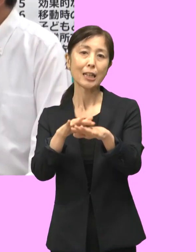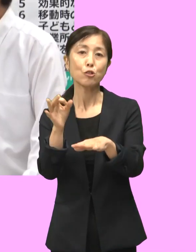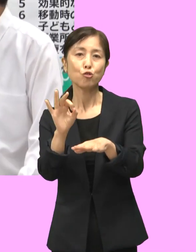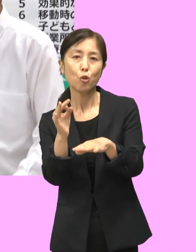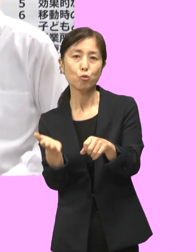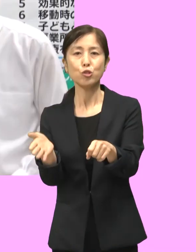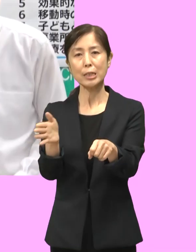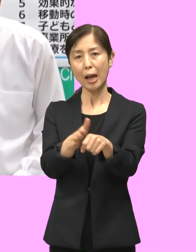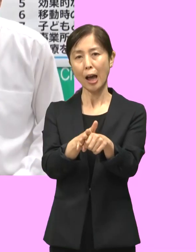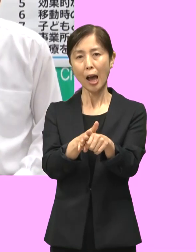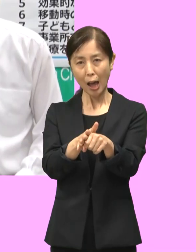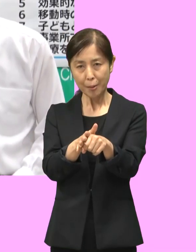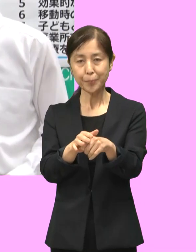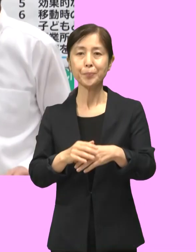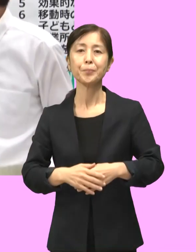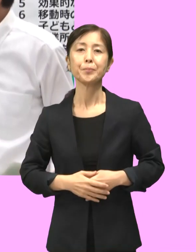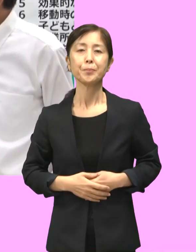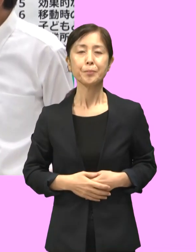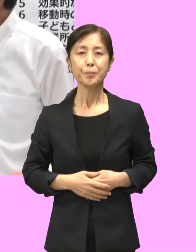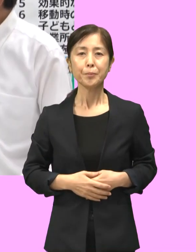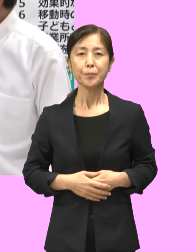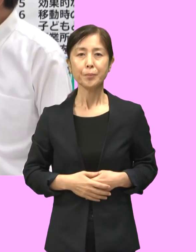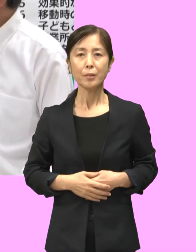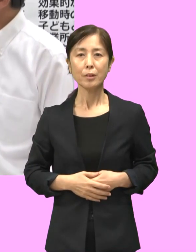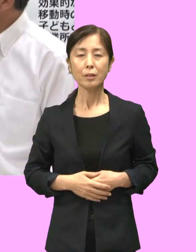というものであります。